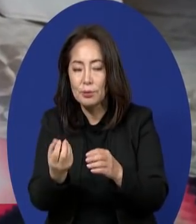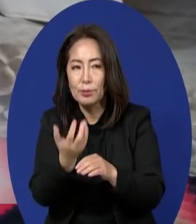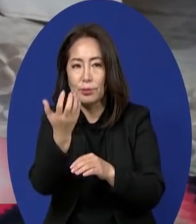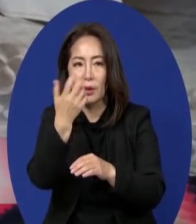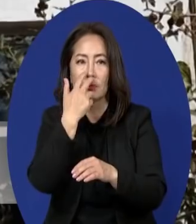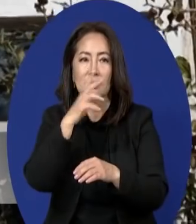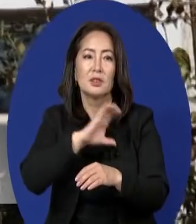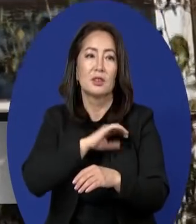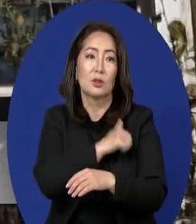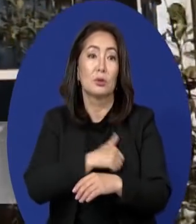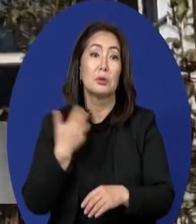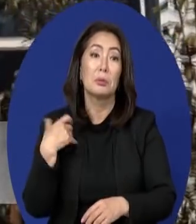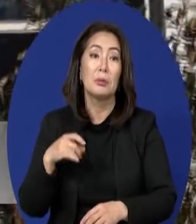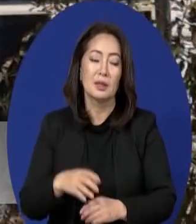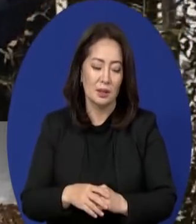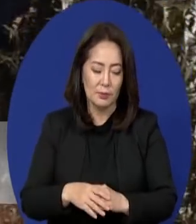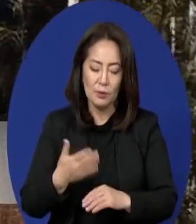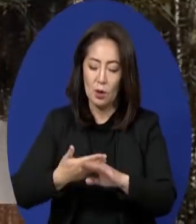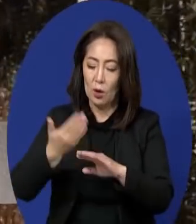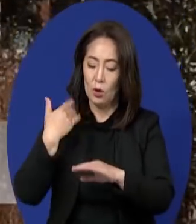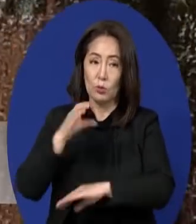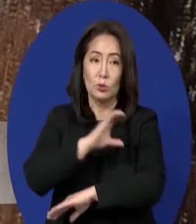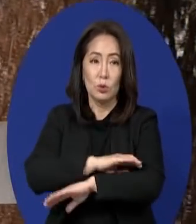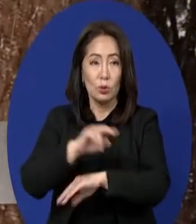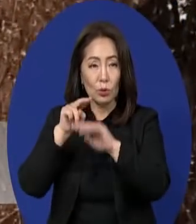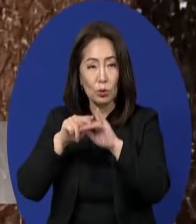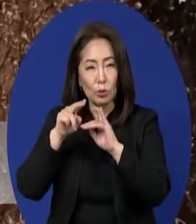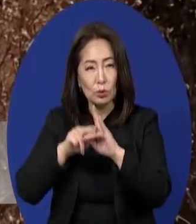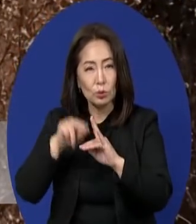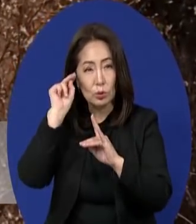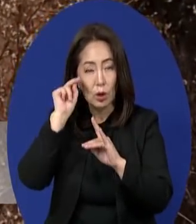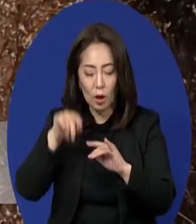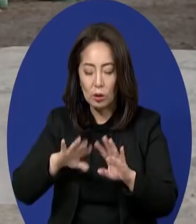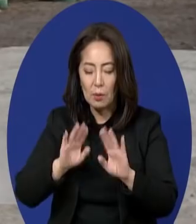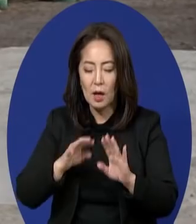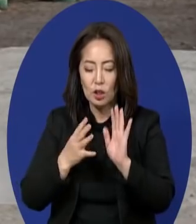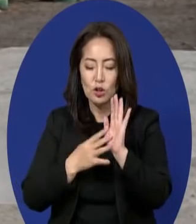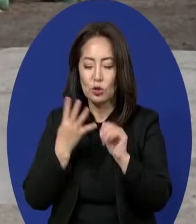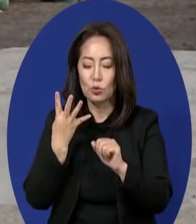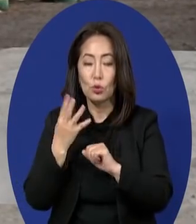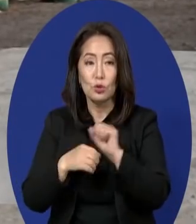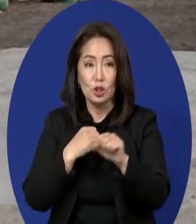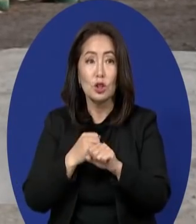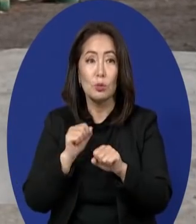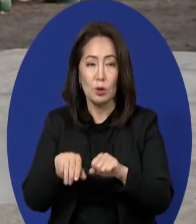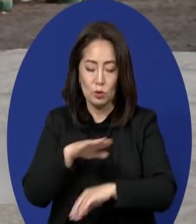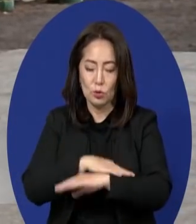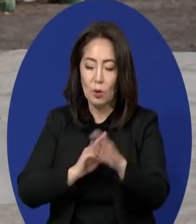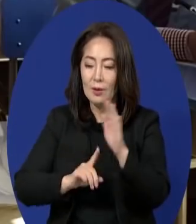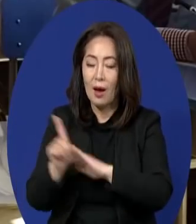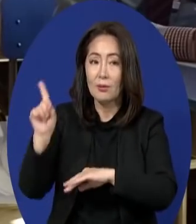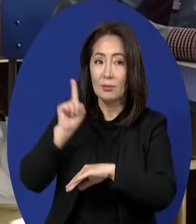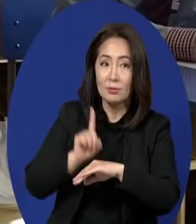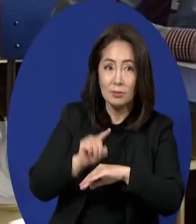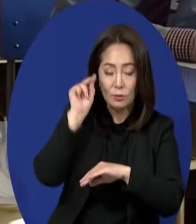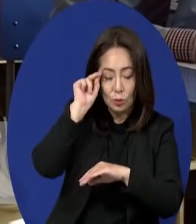өндөр буцсан. Түүний суралцж байсан сургууль өдгөө 94 дэх жилдээ үйл ажиллагаа явуулж байна. Тэрээр тус сургуулийн анхны сурагч мөн анхны багш